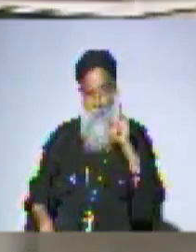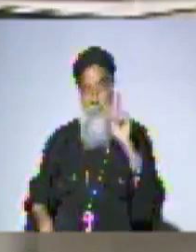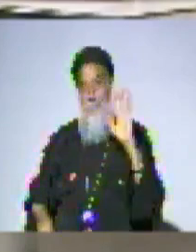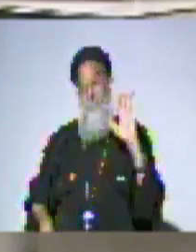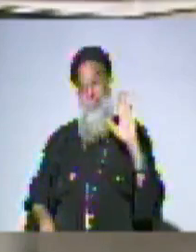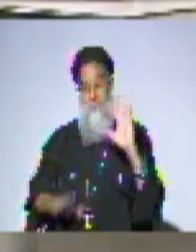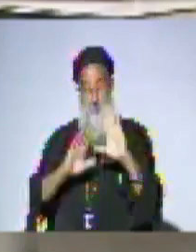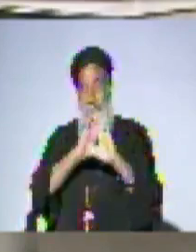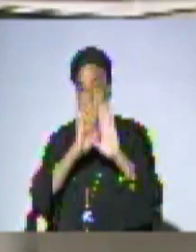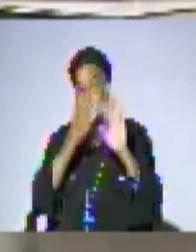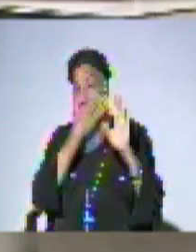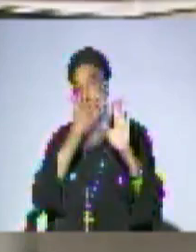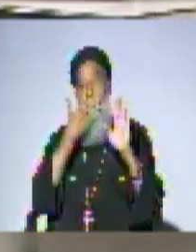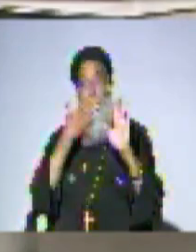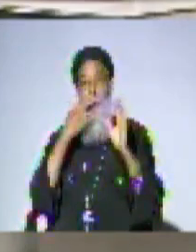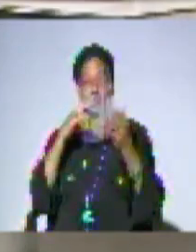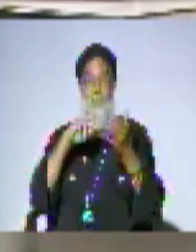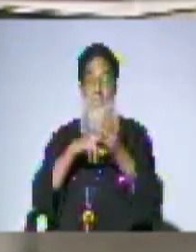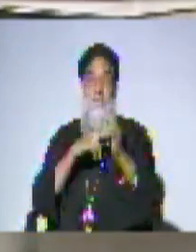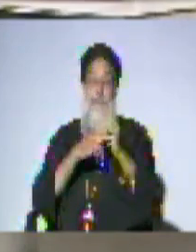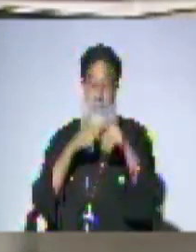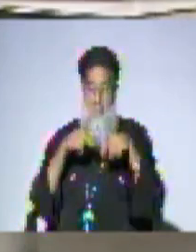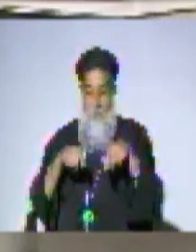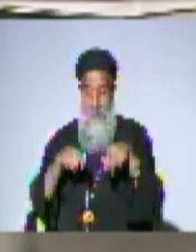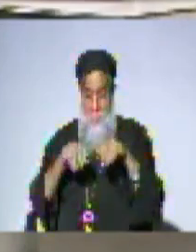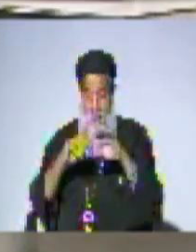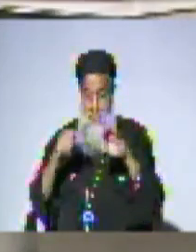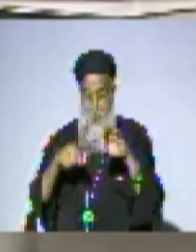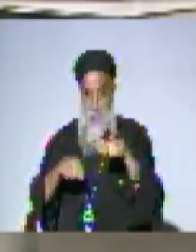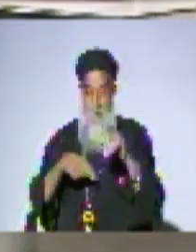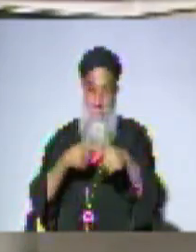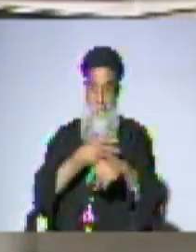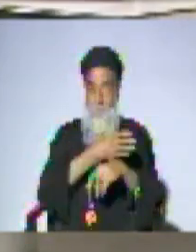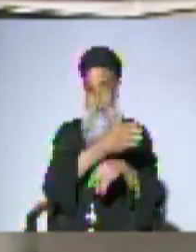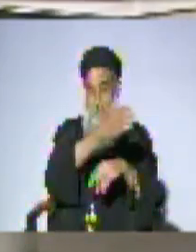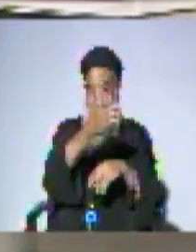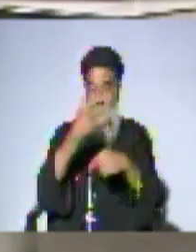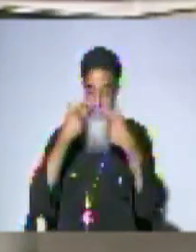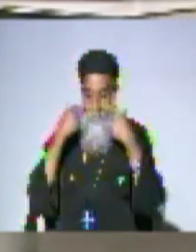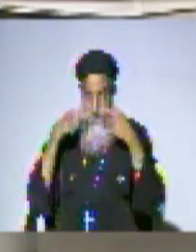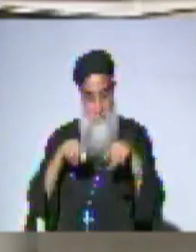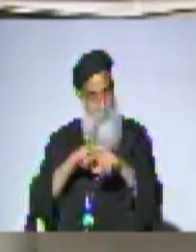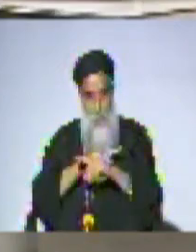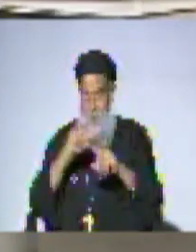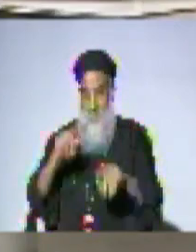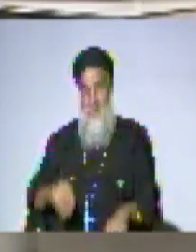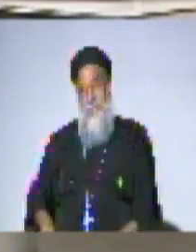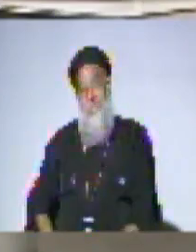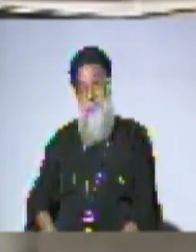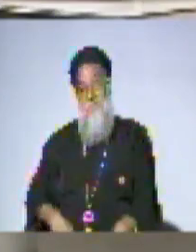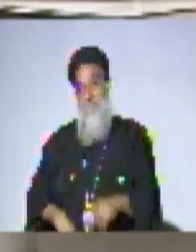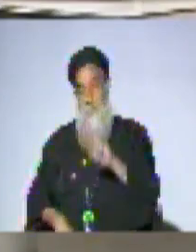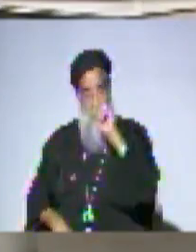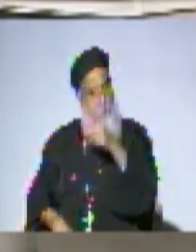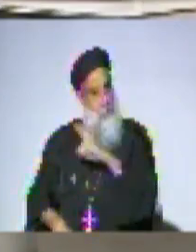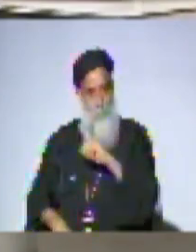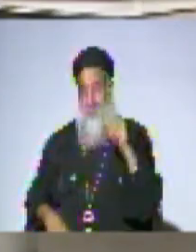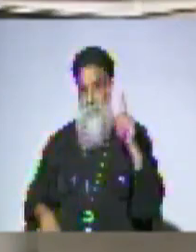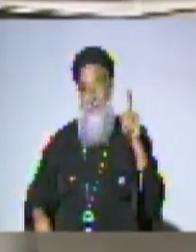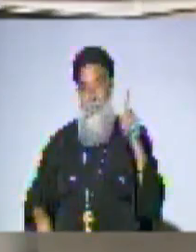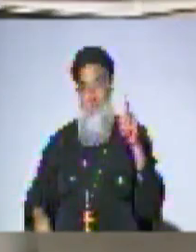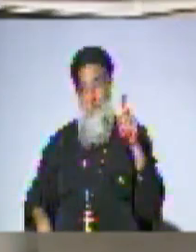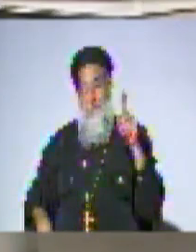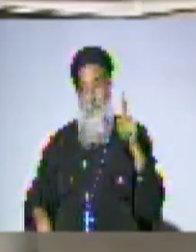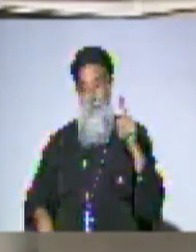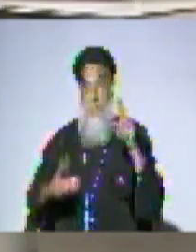لا يحدث فيها عمل سرائري لا ينظر ولا يحس، يعني